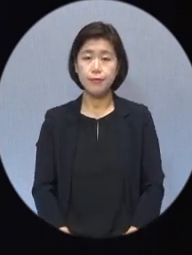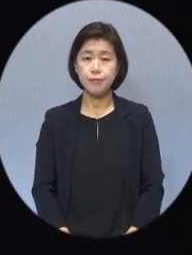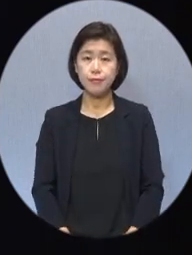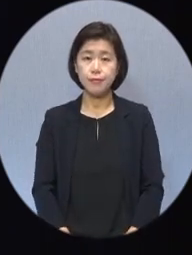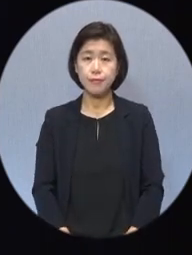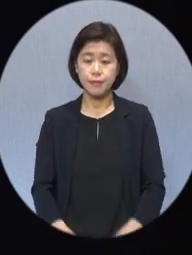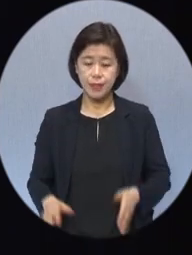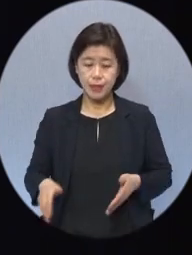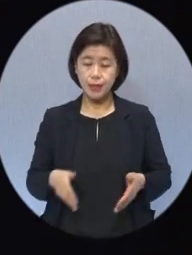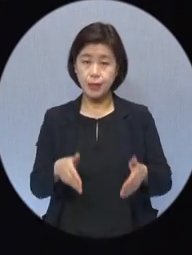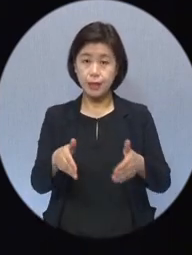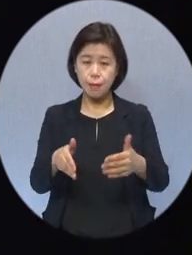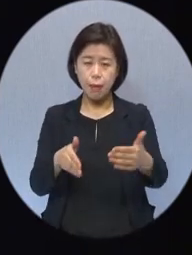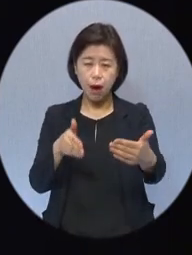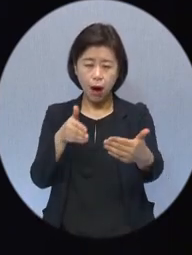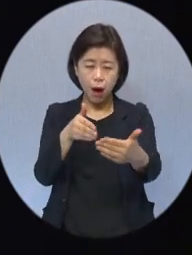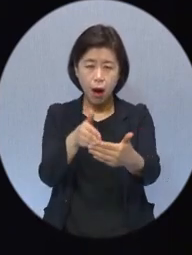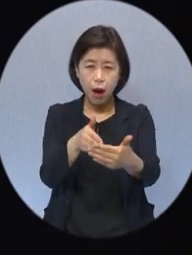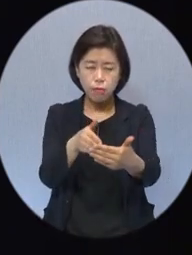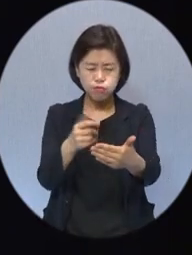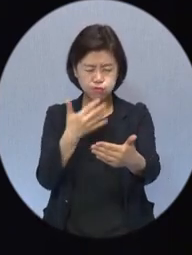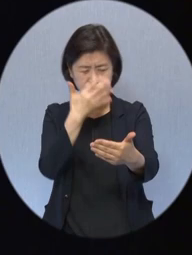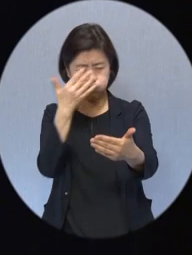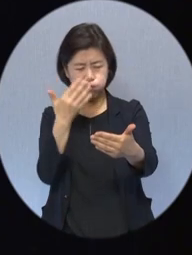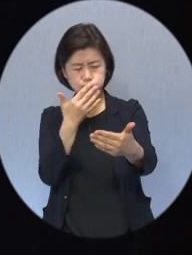길 끝은 잘 보이지 않았으나